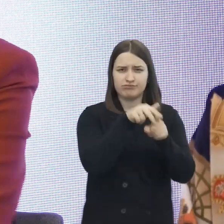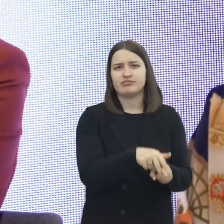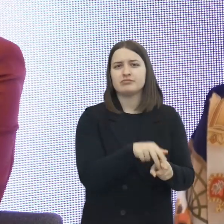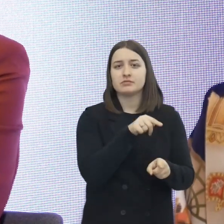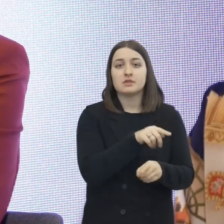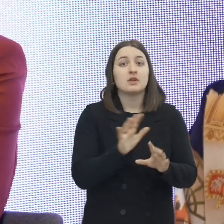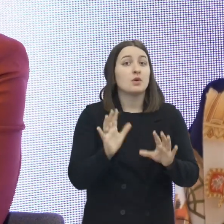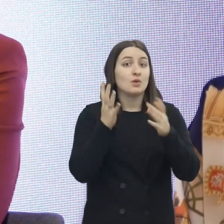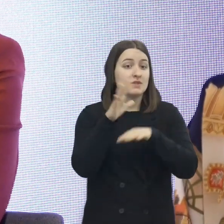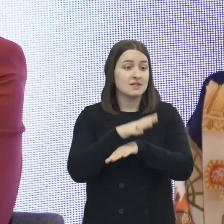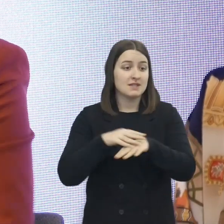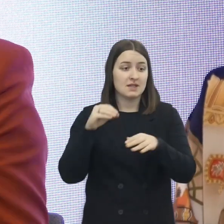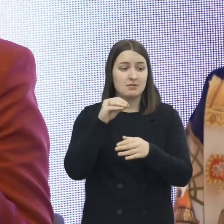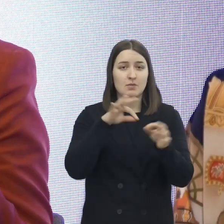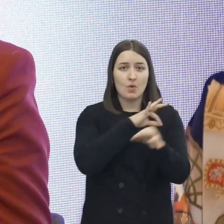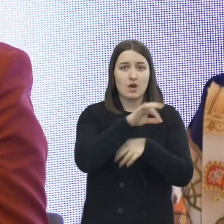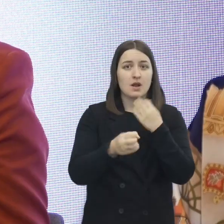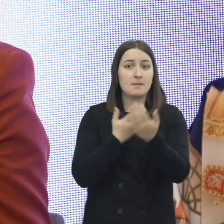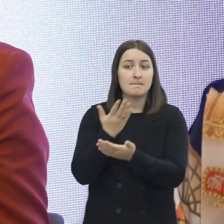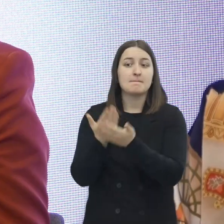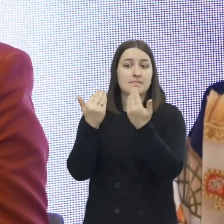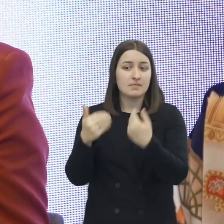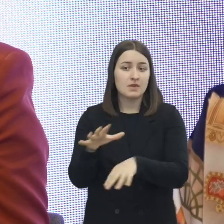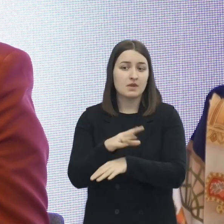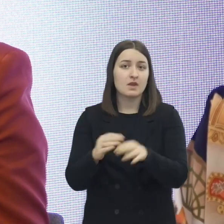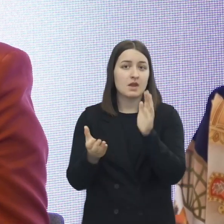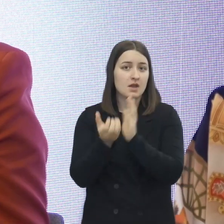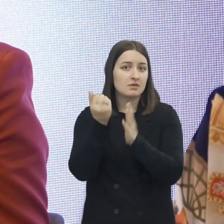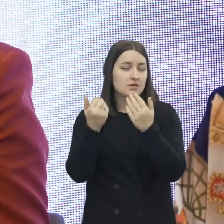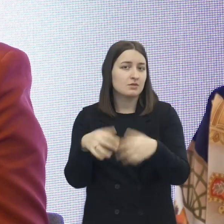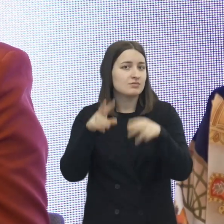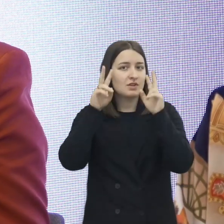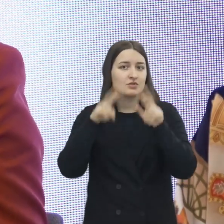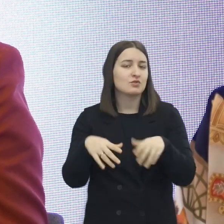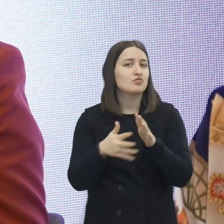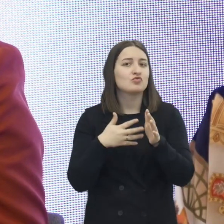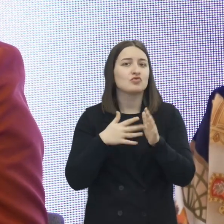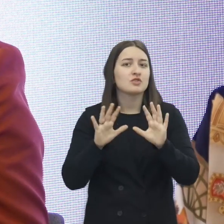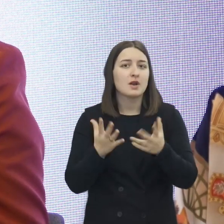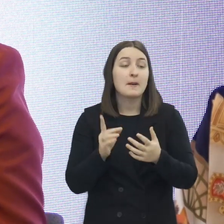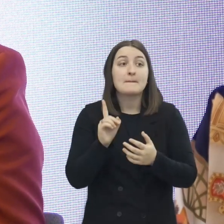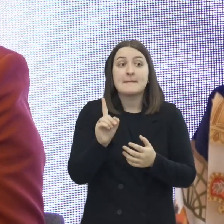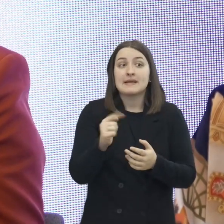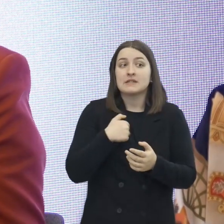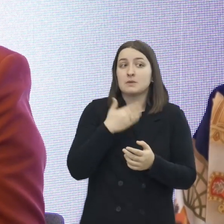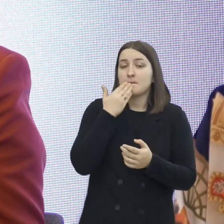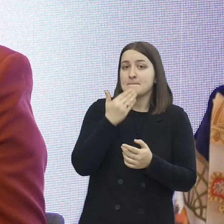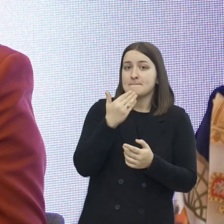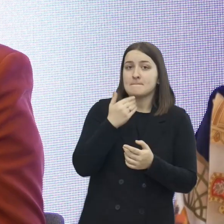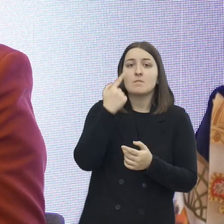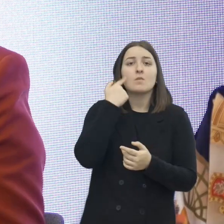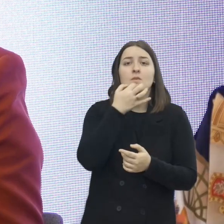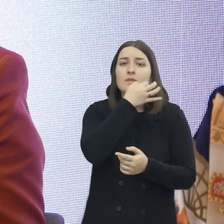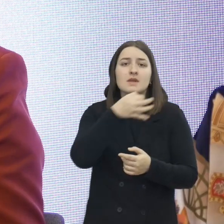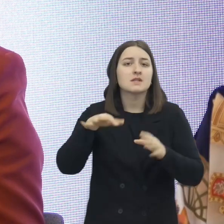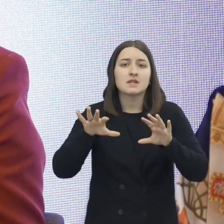atsitiks, kai pasieks Seimą, bet tuo pačiu aš pasinaudodama progą noriu pakartoti trans žmonėms, kad